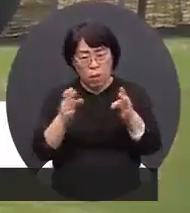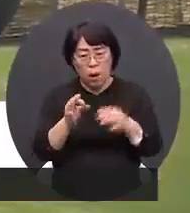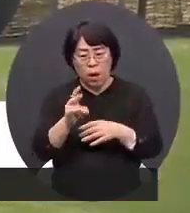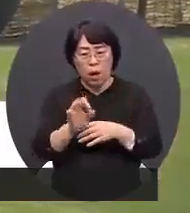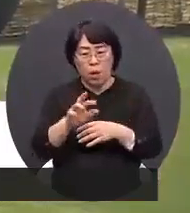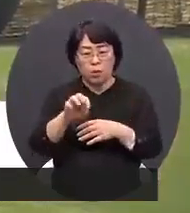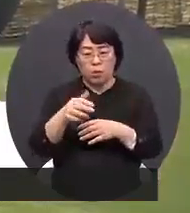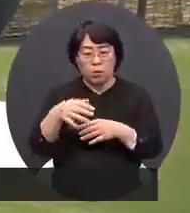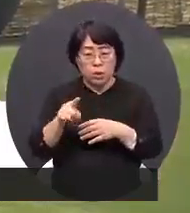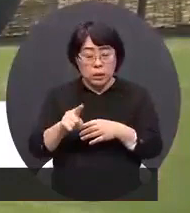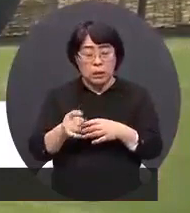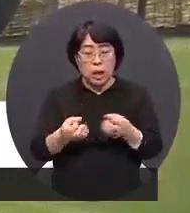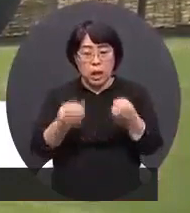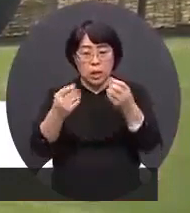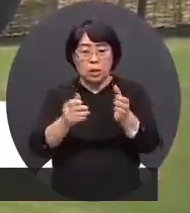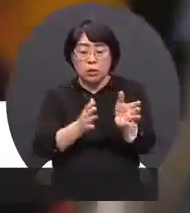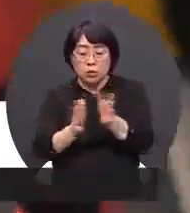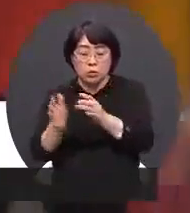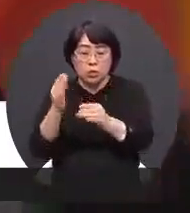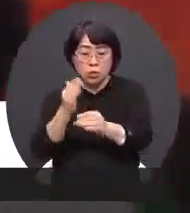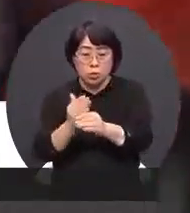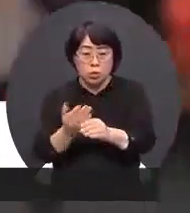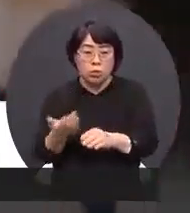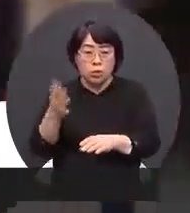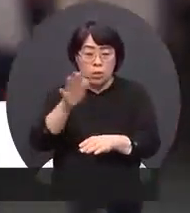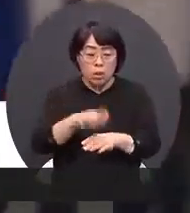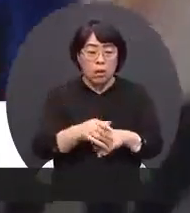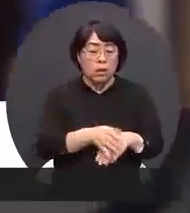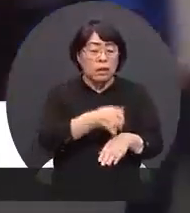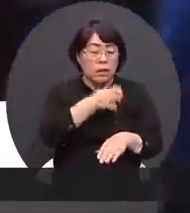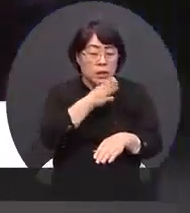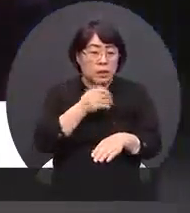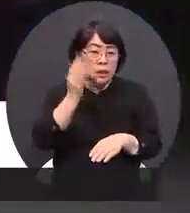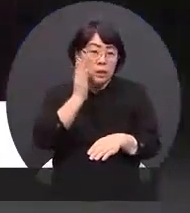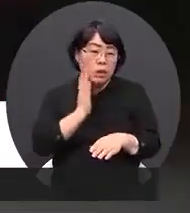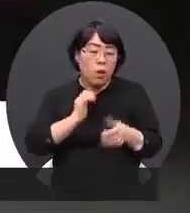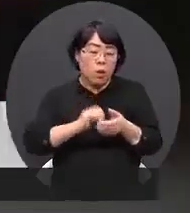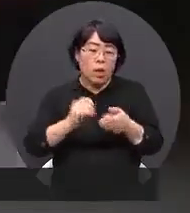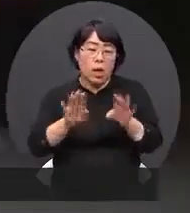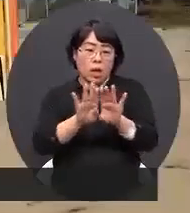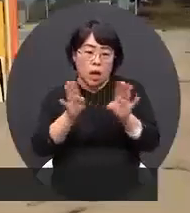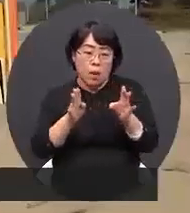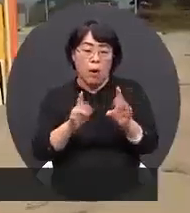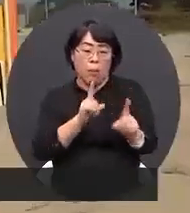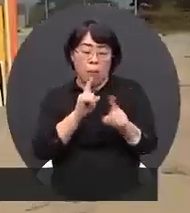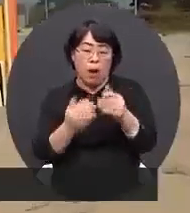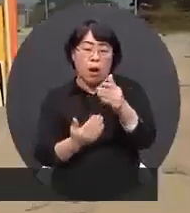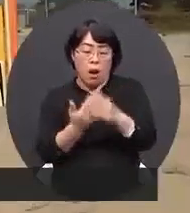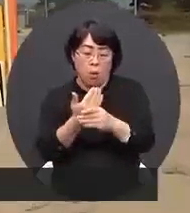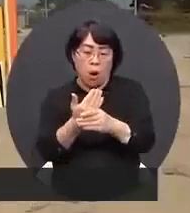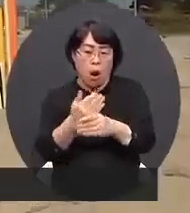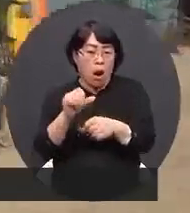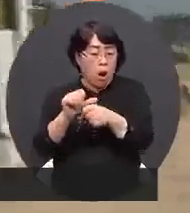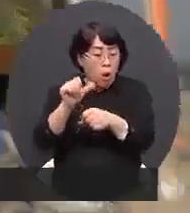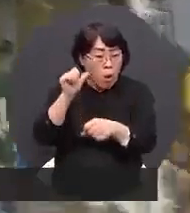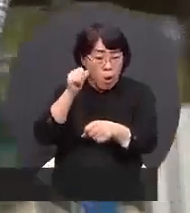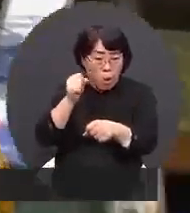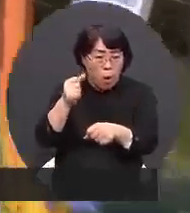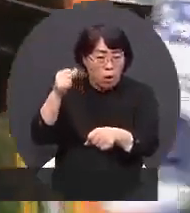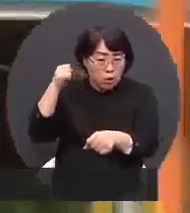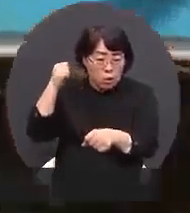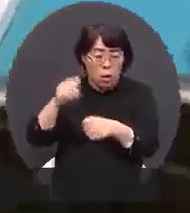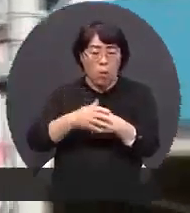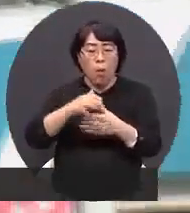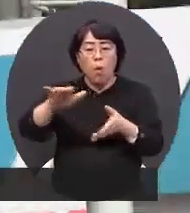행사를 여럿 앞두고 있는데 진짜 청와대 의 개방 수식이 날아든 겁니다 다섯 달 전에는 고속도로